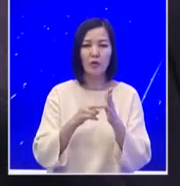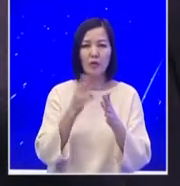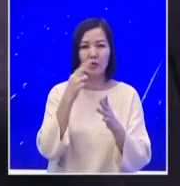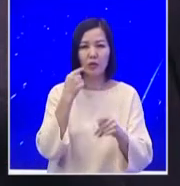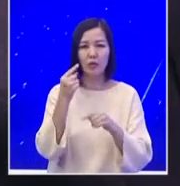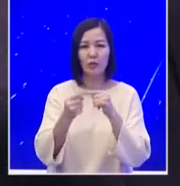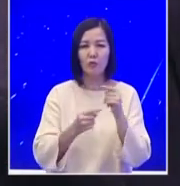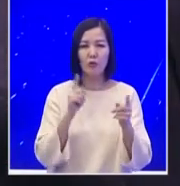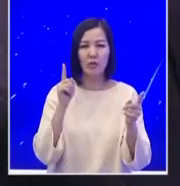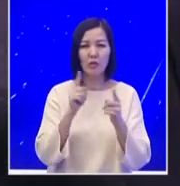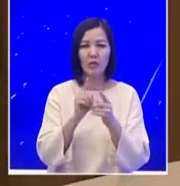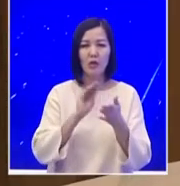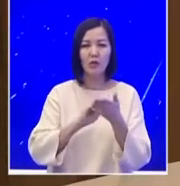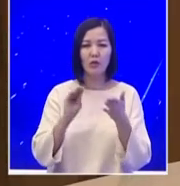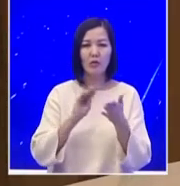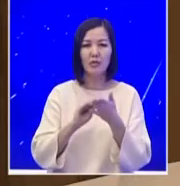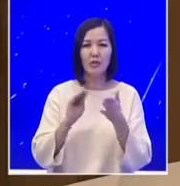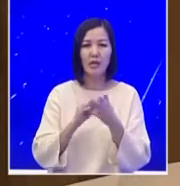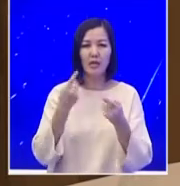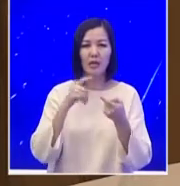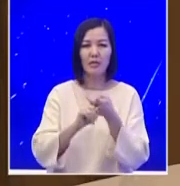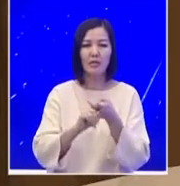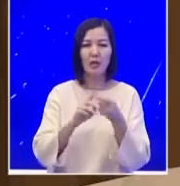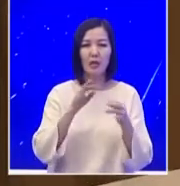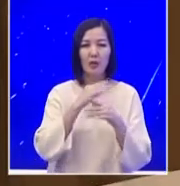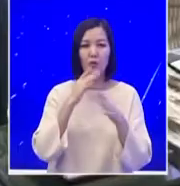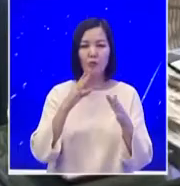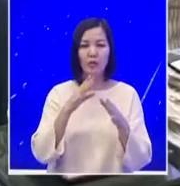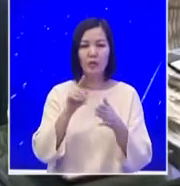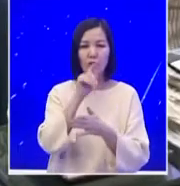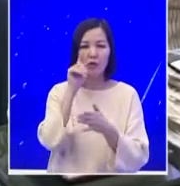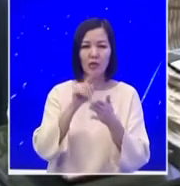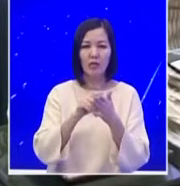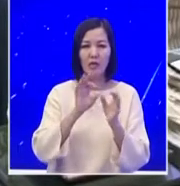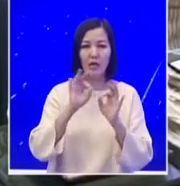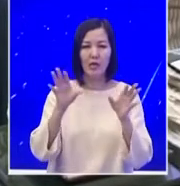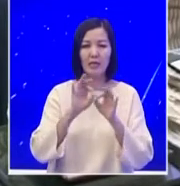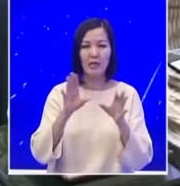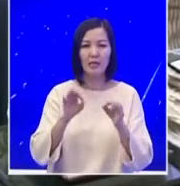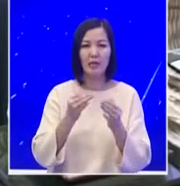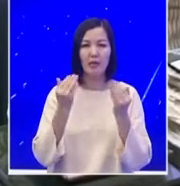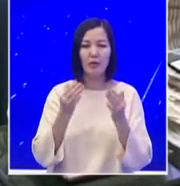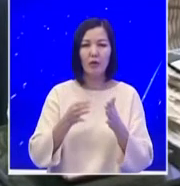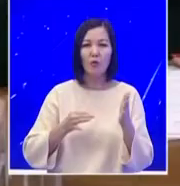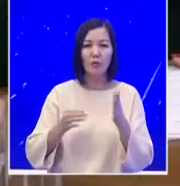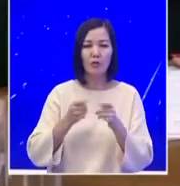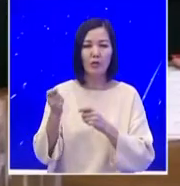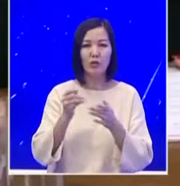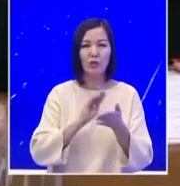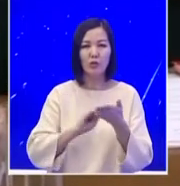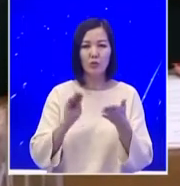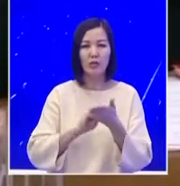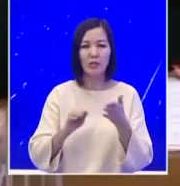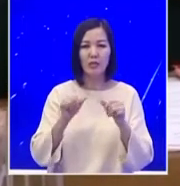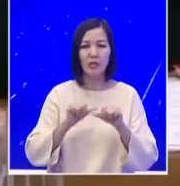бойынша кездесу барысында этножурналистикаға қатысты көптеген түйткілдер талқыланды. Айта кетейік, биыл облыстық жетекші журналистер